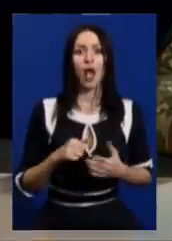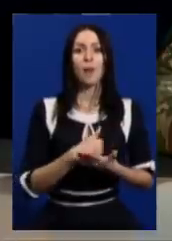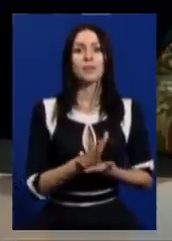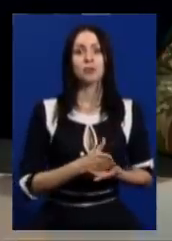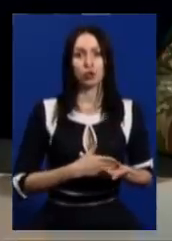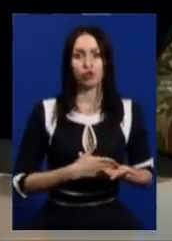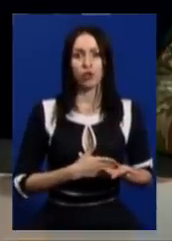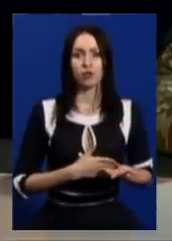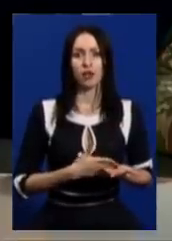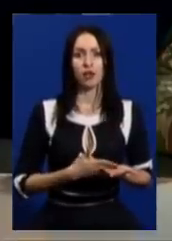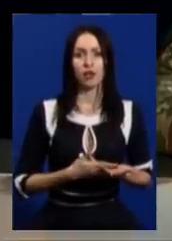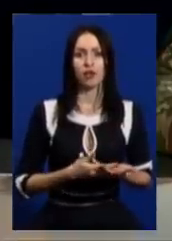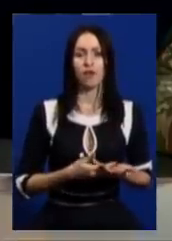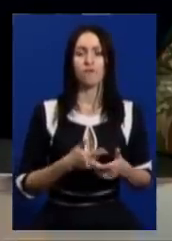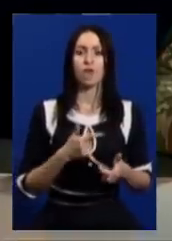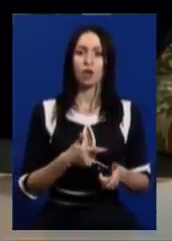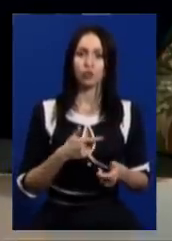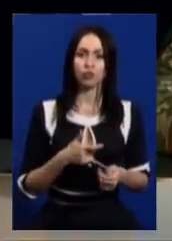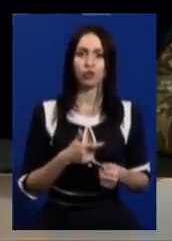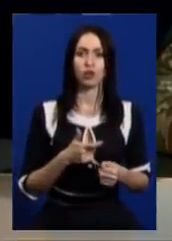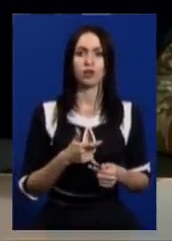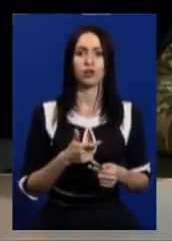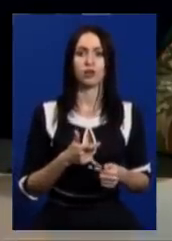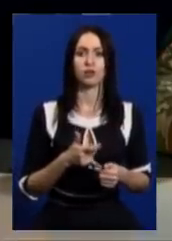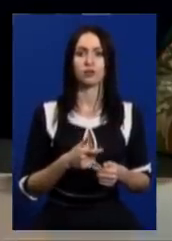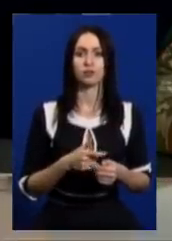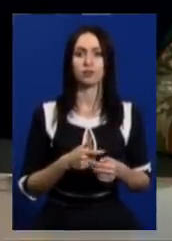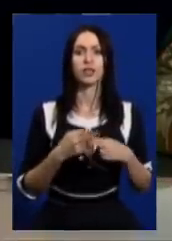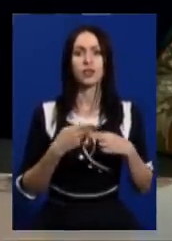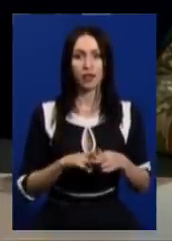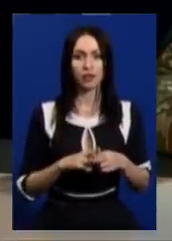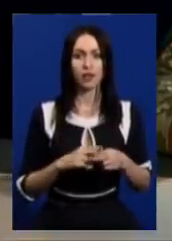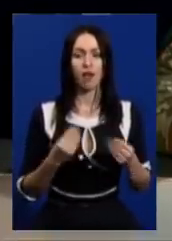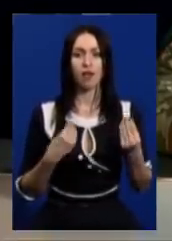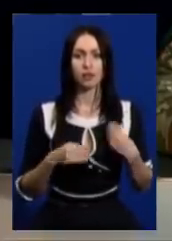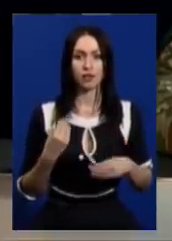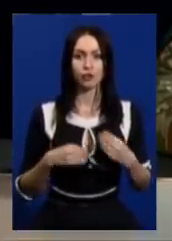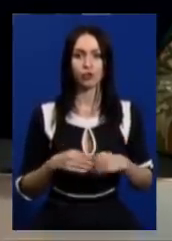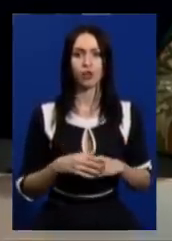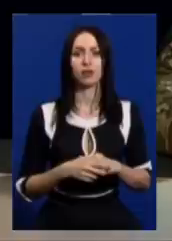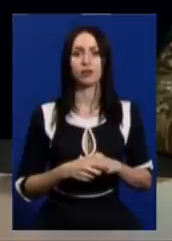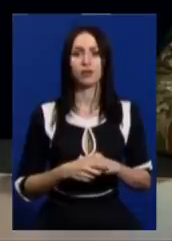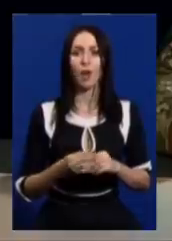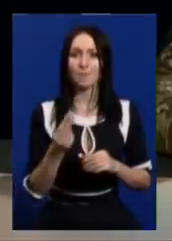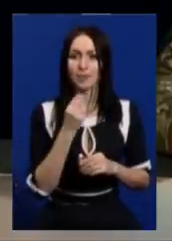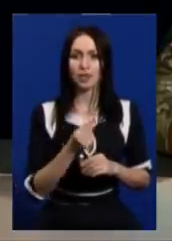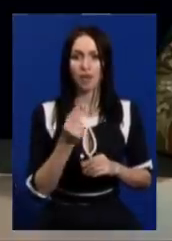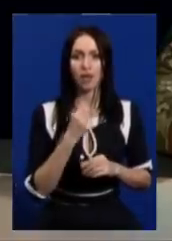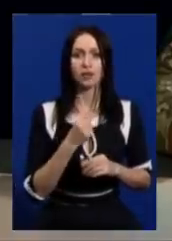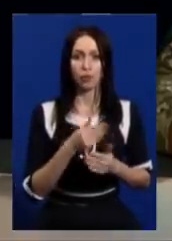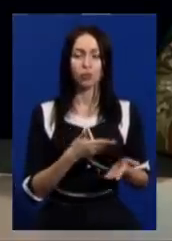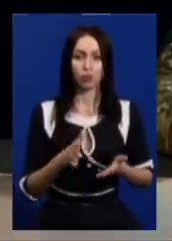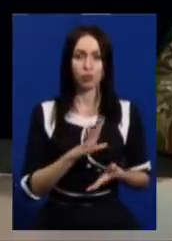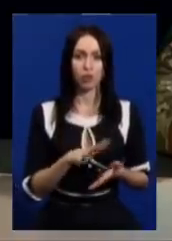обезпечення вооруженням, боєприпасами, технікою, одеждою, питанням, ну, було